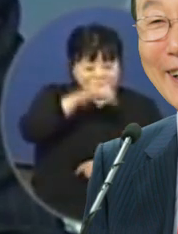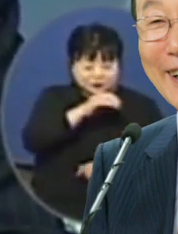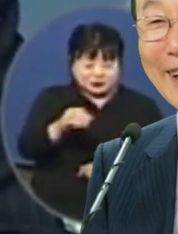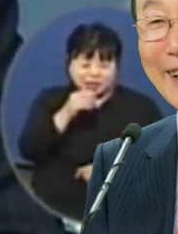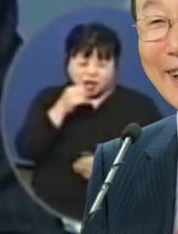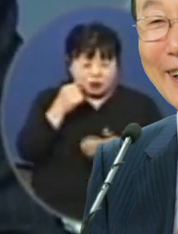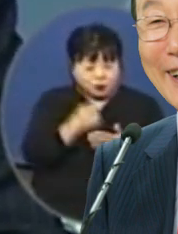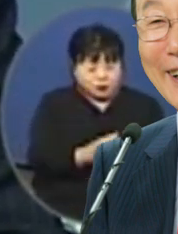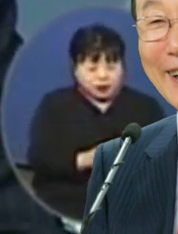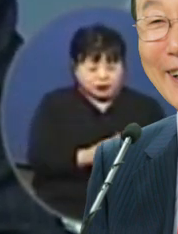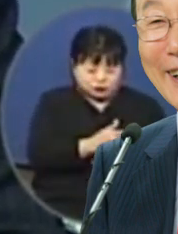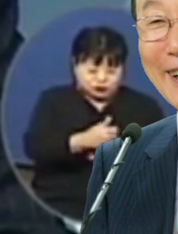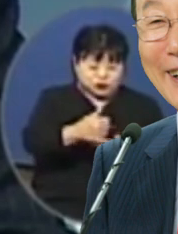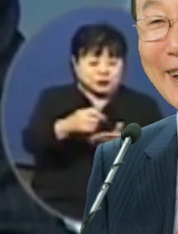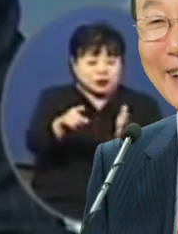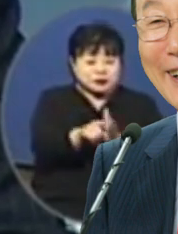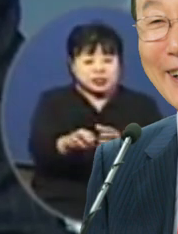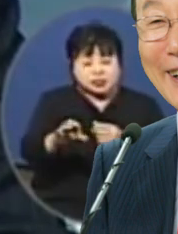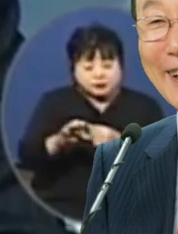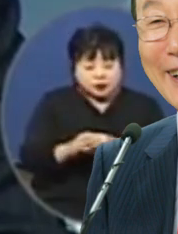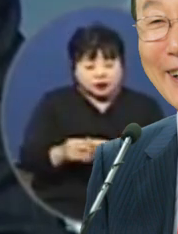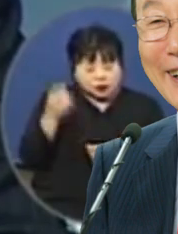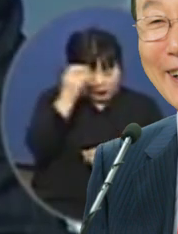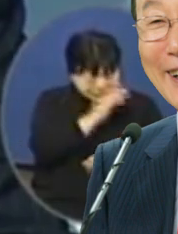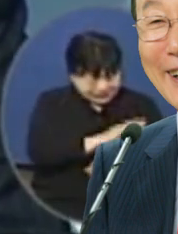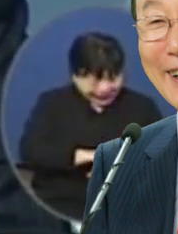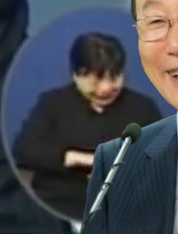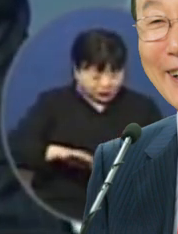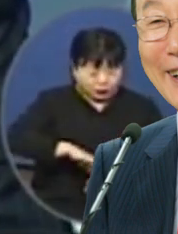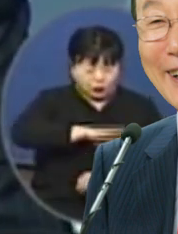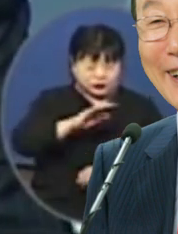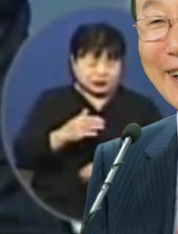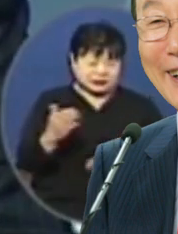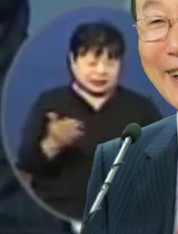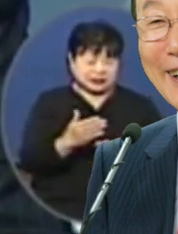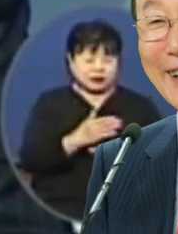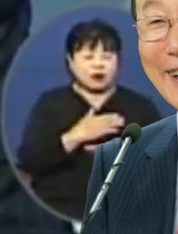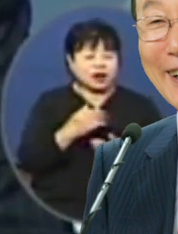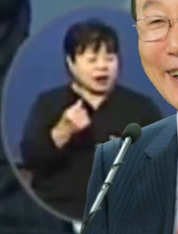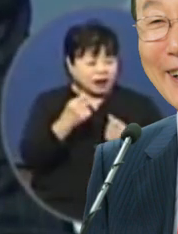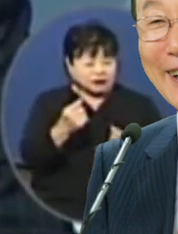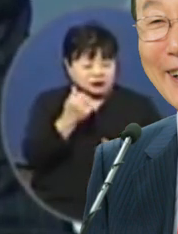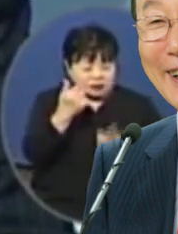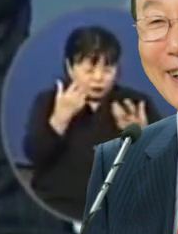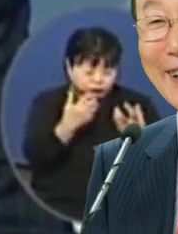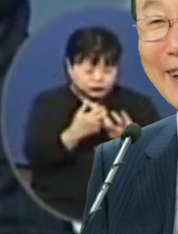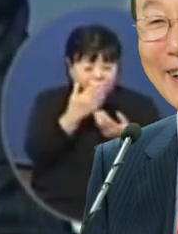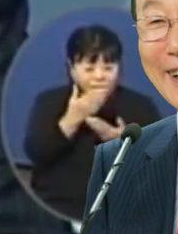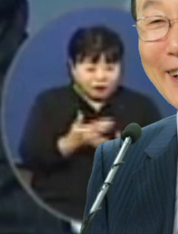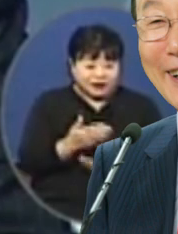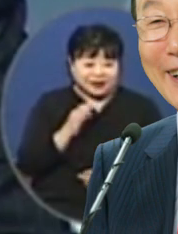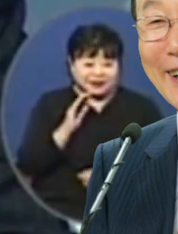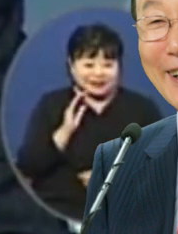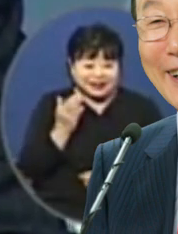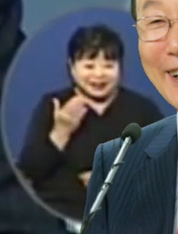박힌 주님을 믿으면 영혼의 잘됨같이 범사의 잘됨이야 강건하고 생명을 얻어 풍성히 얻는다.